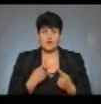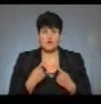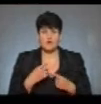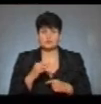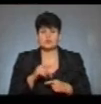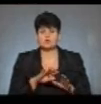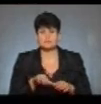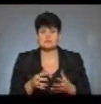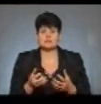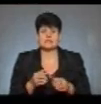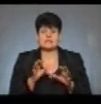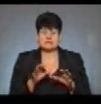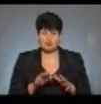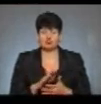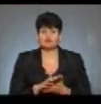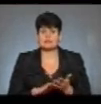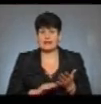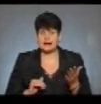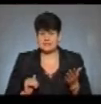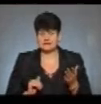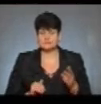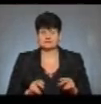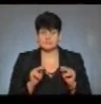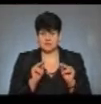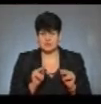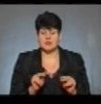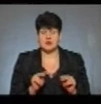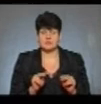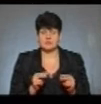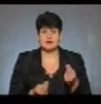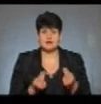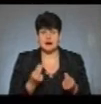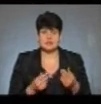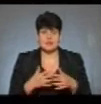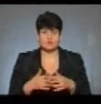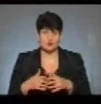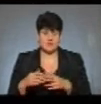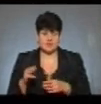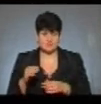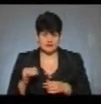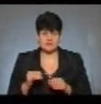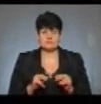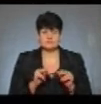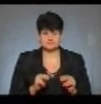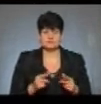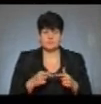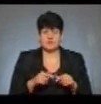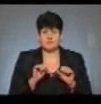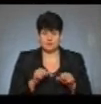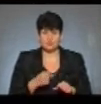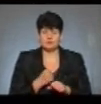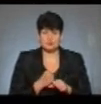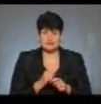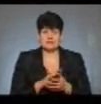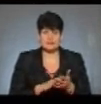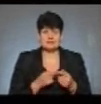що після прийняття закону далі легальні гральні автомати, так, легальні в загальній сфері зможуть працювати, далі ця техніка